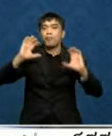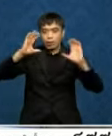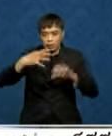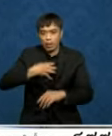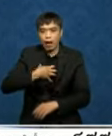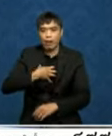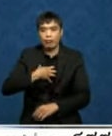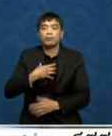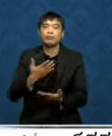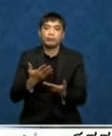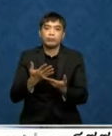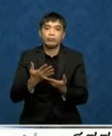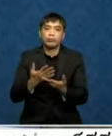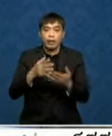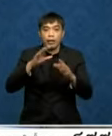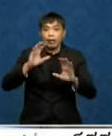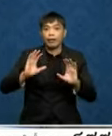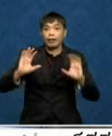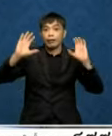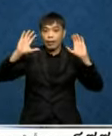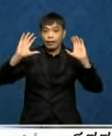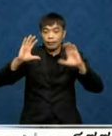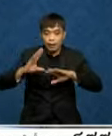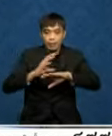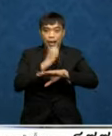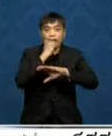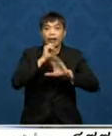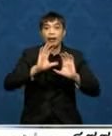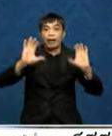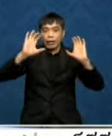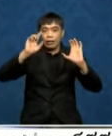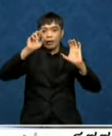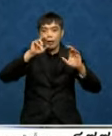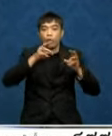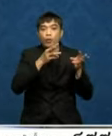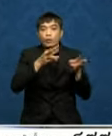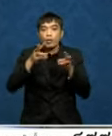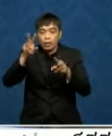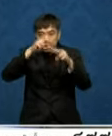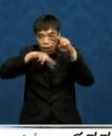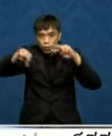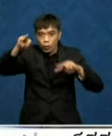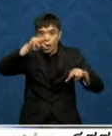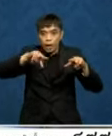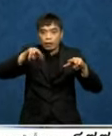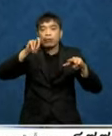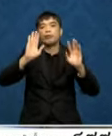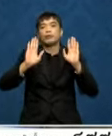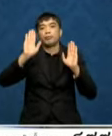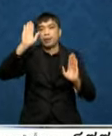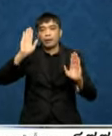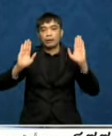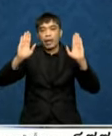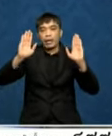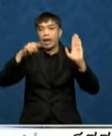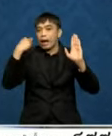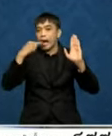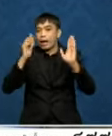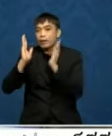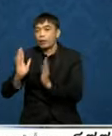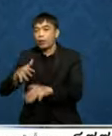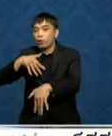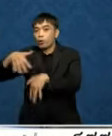รัฐนี่บังเอิญเราปกครองโดยระบอบประชาธิปไตยต้องเป็นตัวแทนของประชาชนเห็นมั้ยครับอำนาจรัฐเป็น